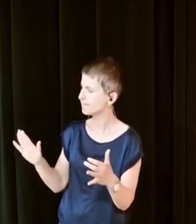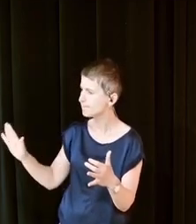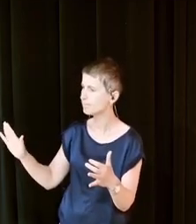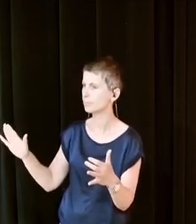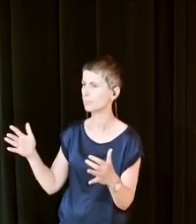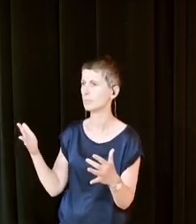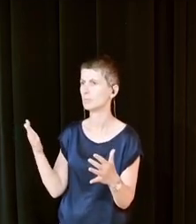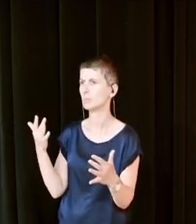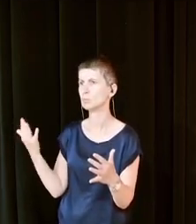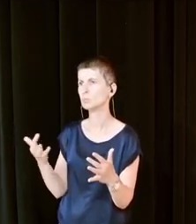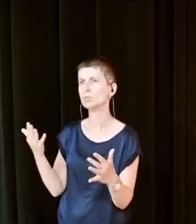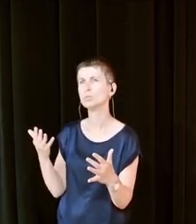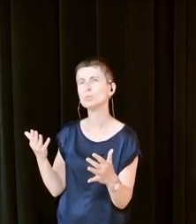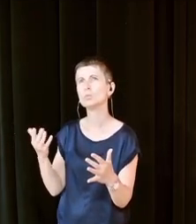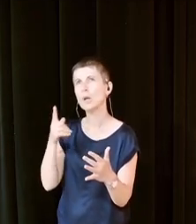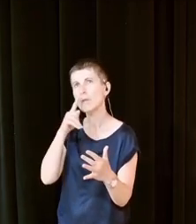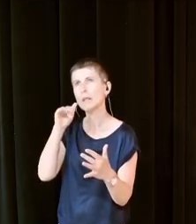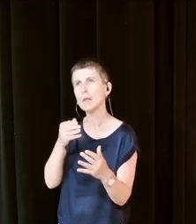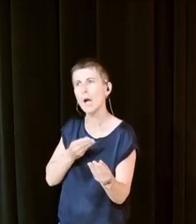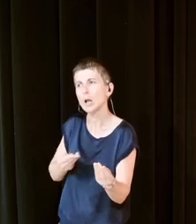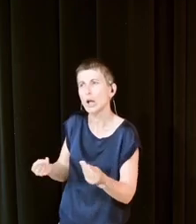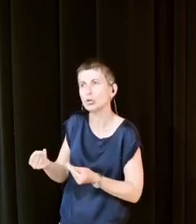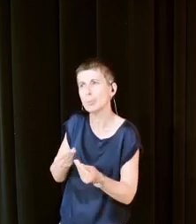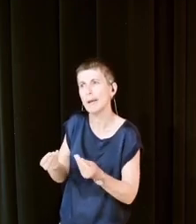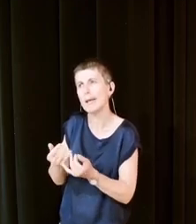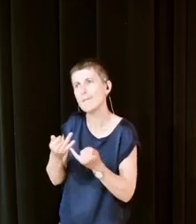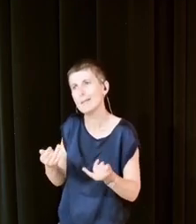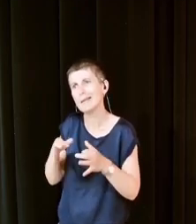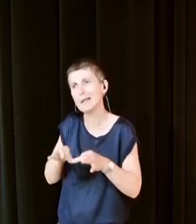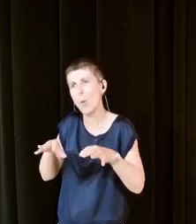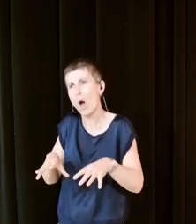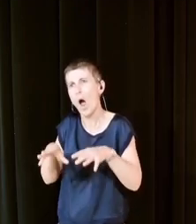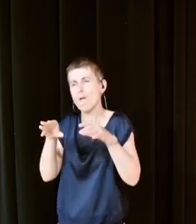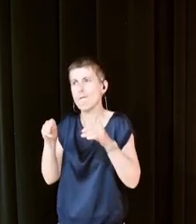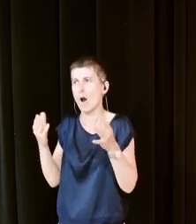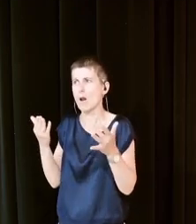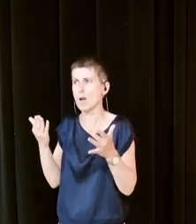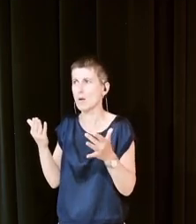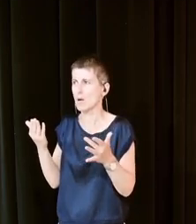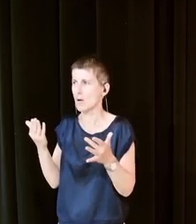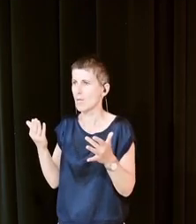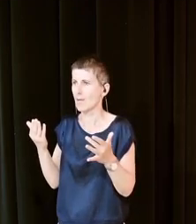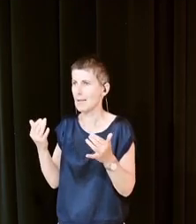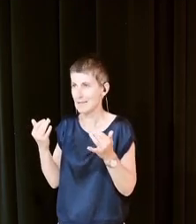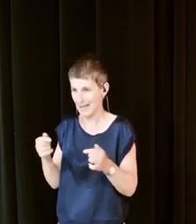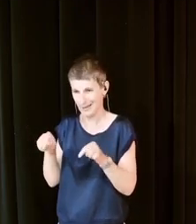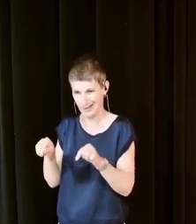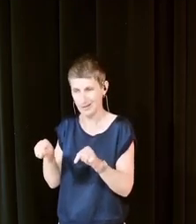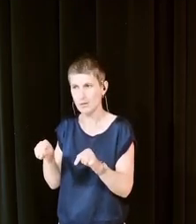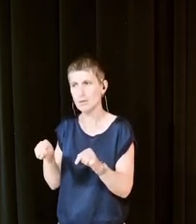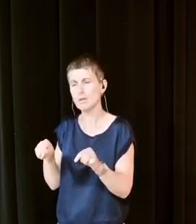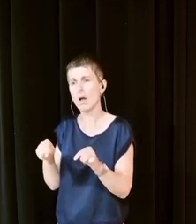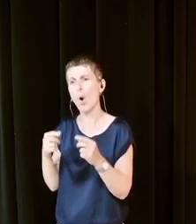auch nochmal in ein Gespräch gehen? Also weil, was ja jetzt hier auch eine Rolle spielt, ist doch eben